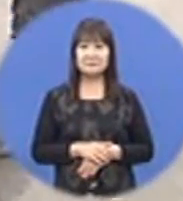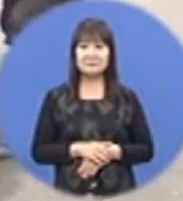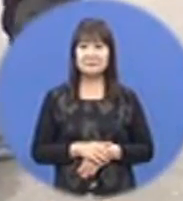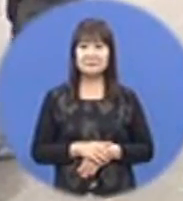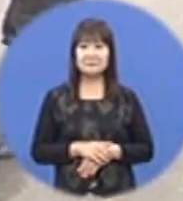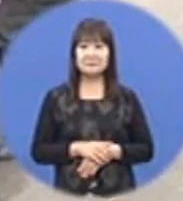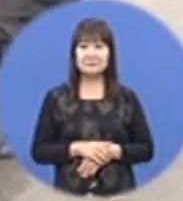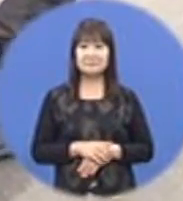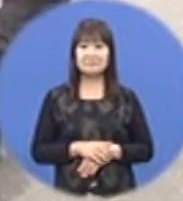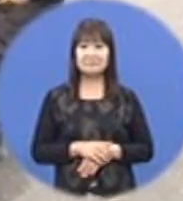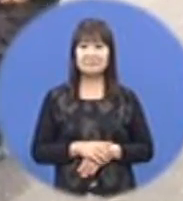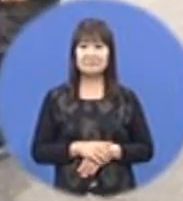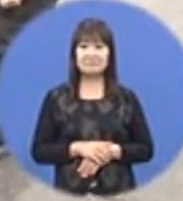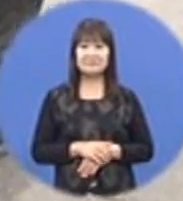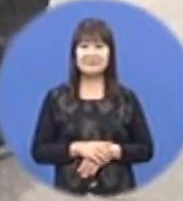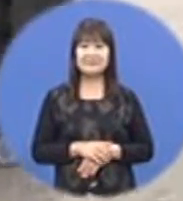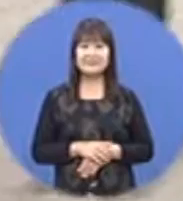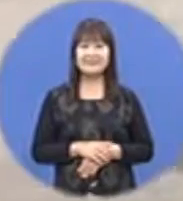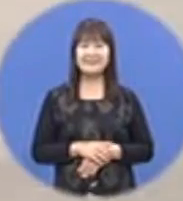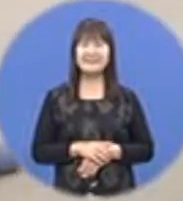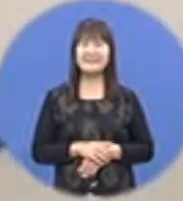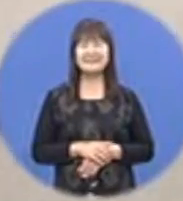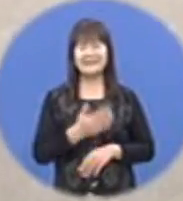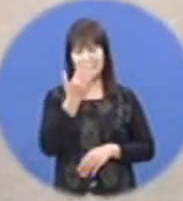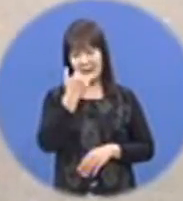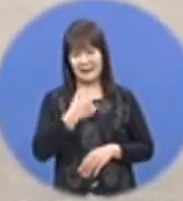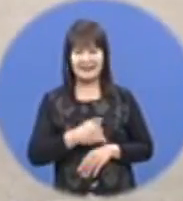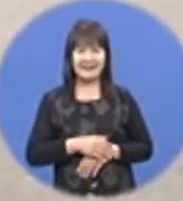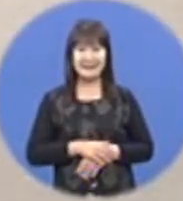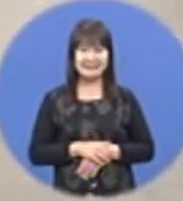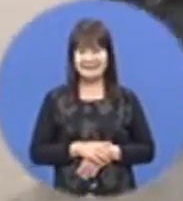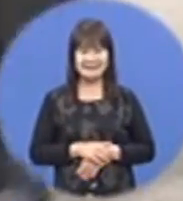最初はグーじゃんけんぽい。